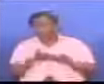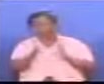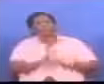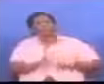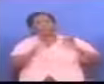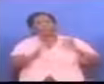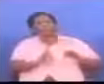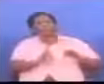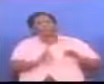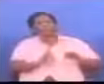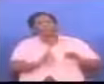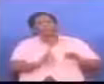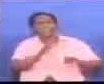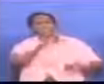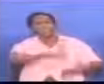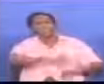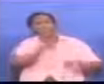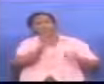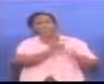ya wafanyakazi,